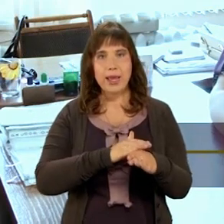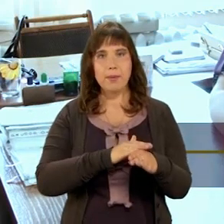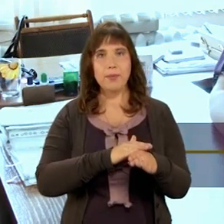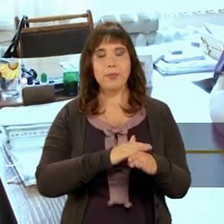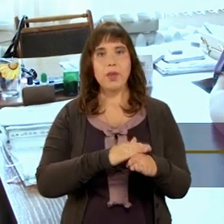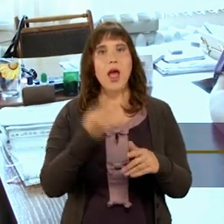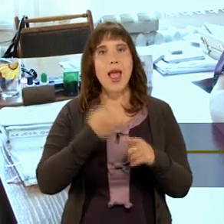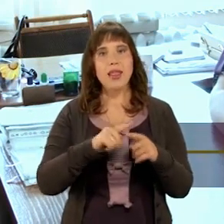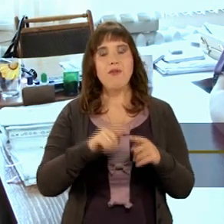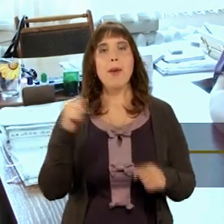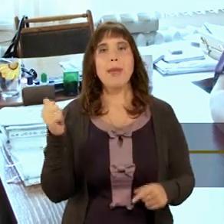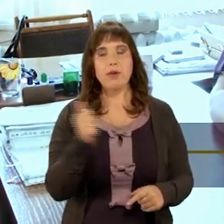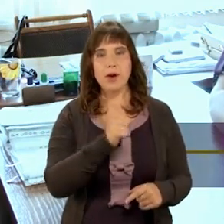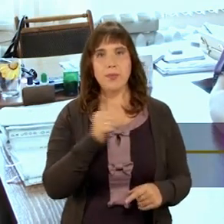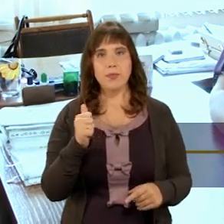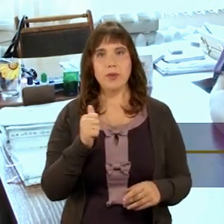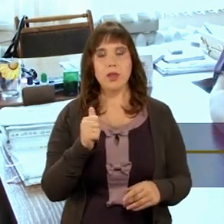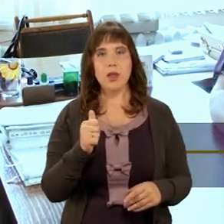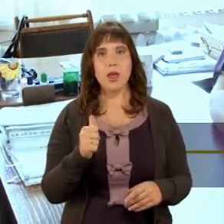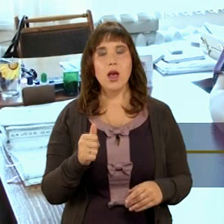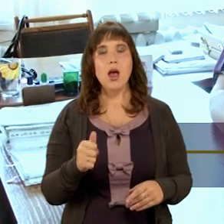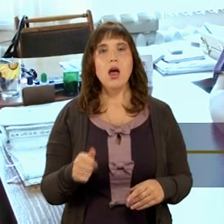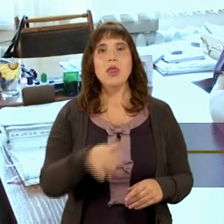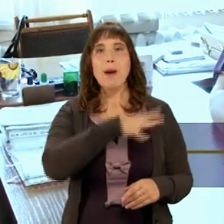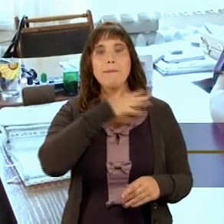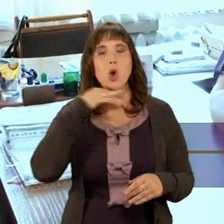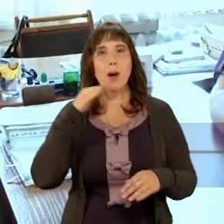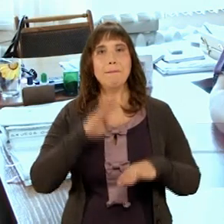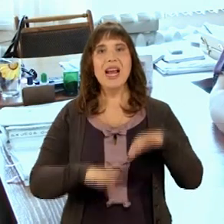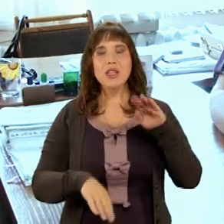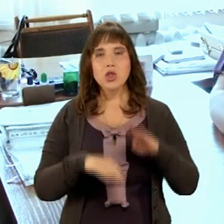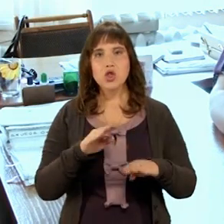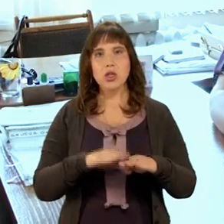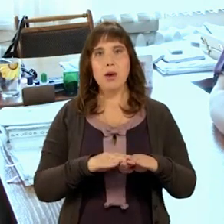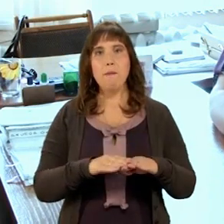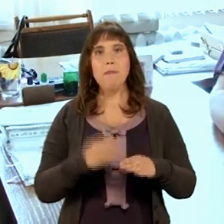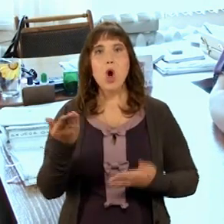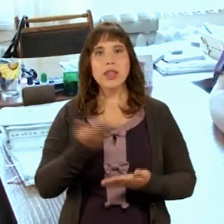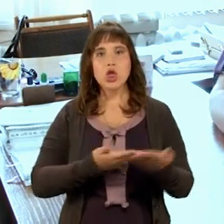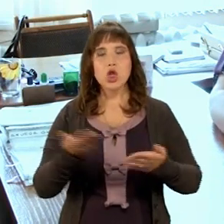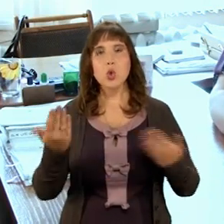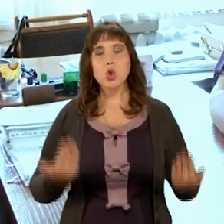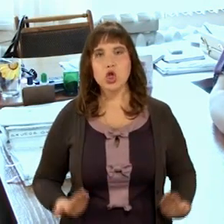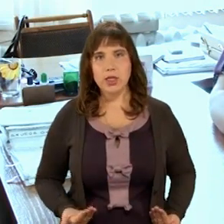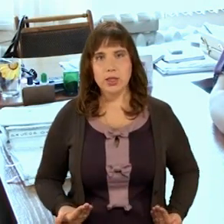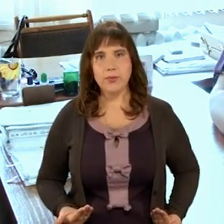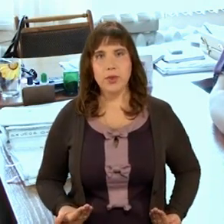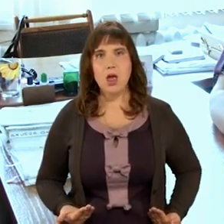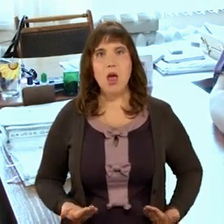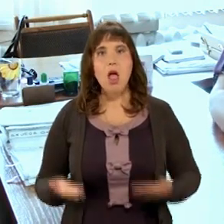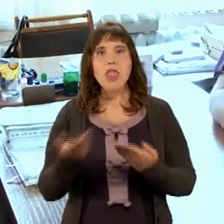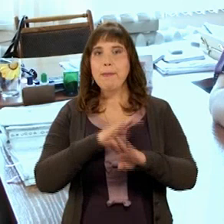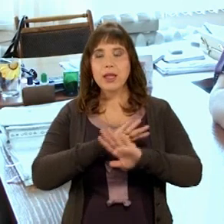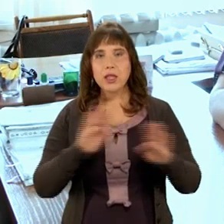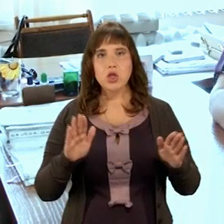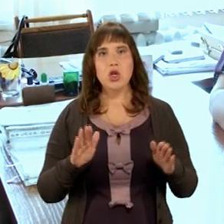добрее, это в первую очередь, намного практичнее вот по отношению к жизни, не